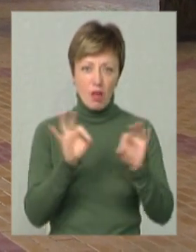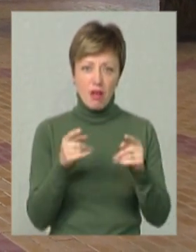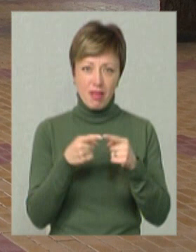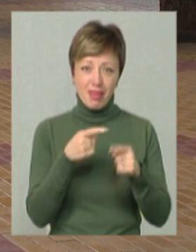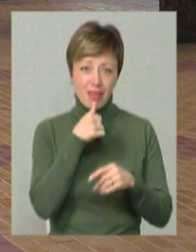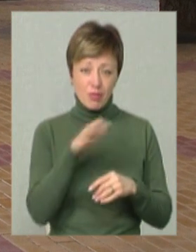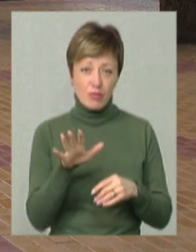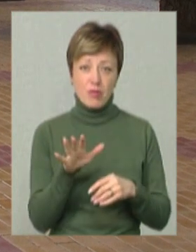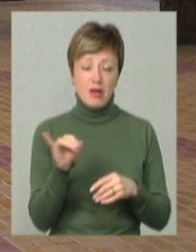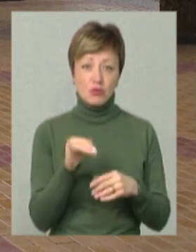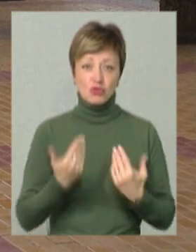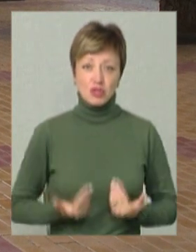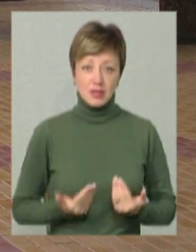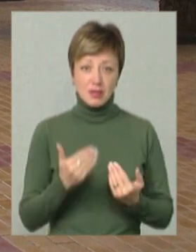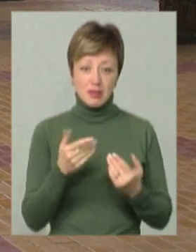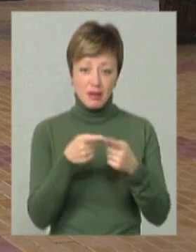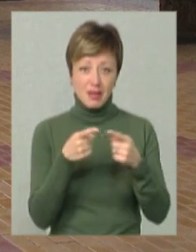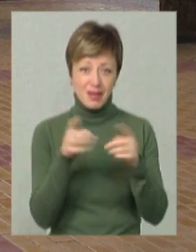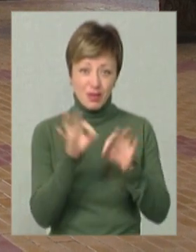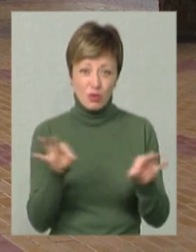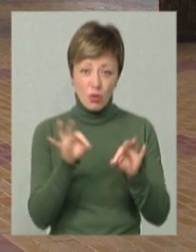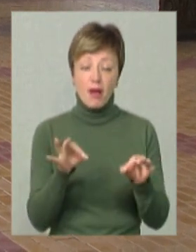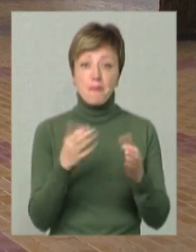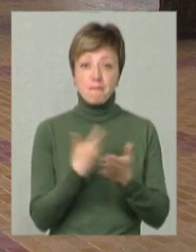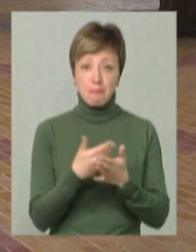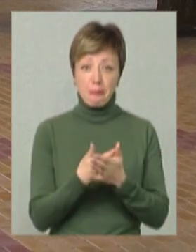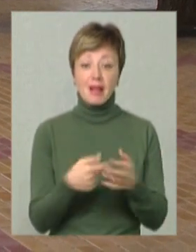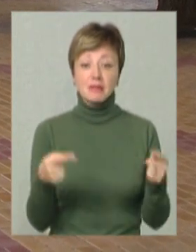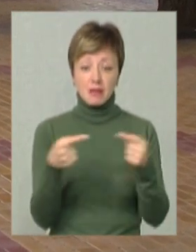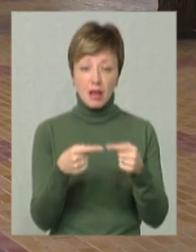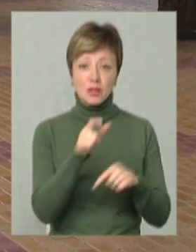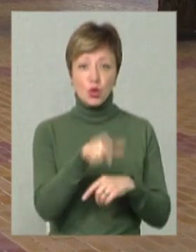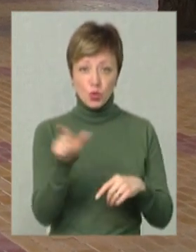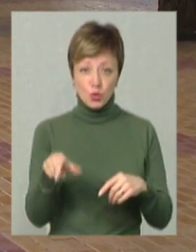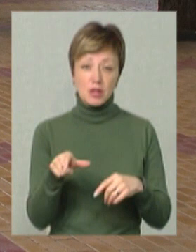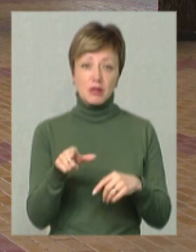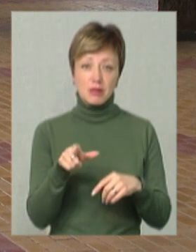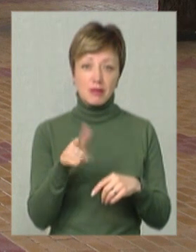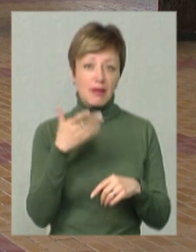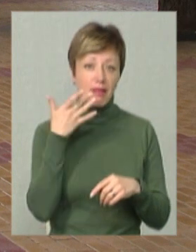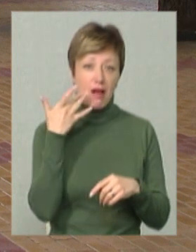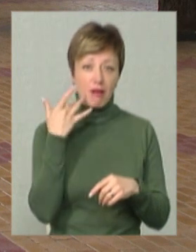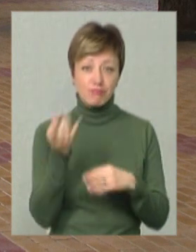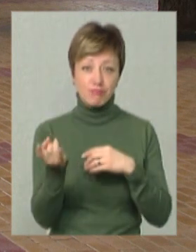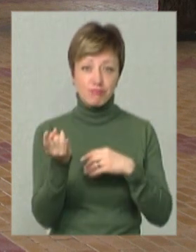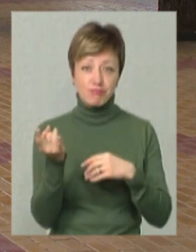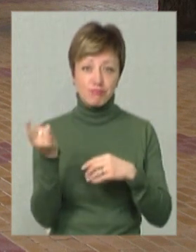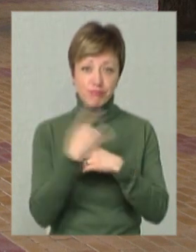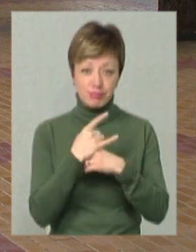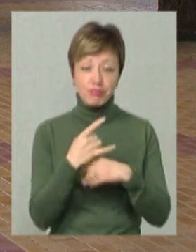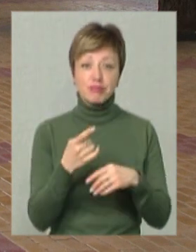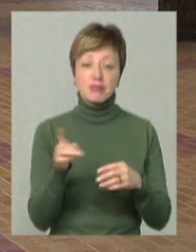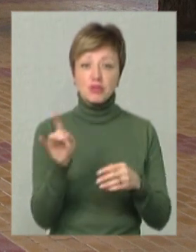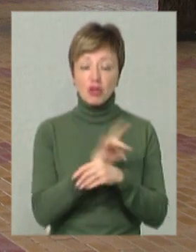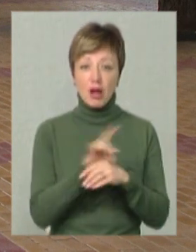наймали житло і не жили, не знімали житло. От якраз такі люди стають легкою здобиччю для шахраїв. З